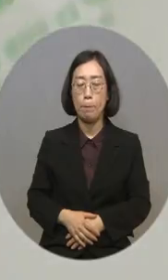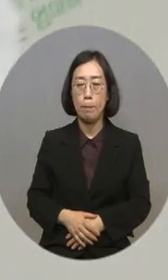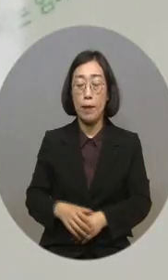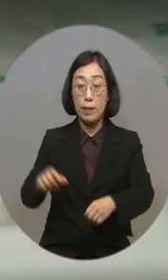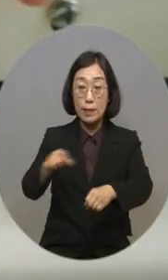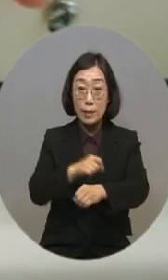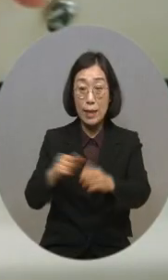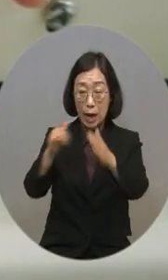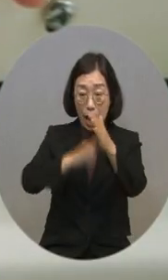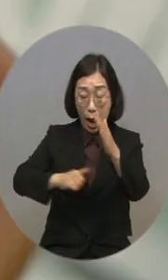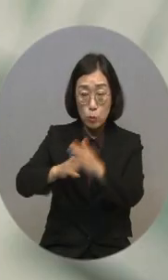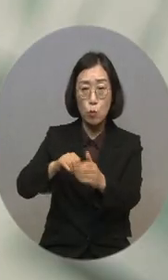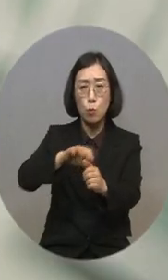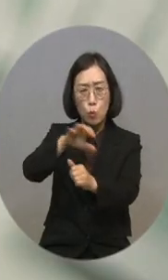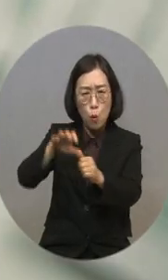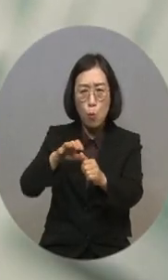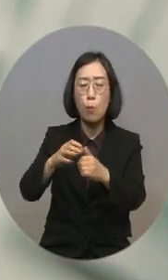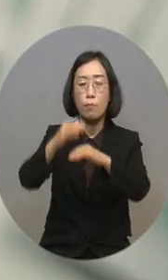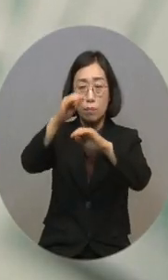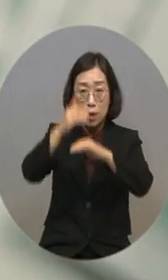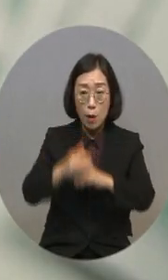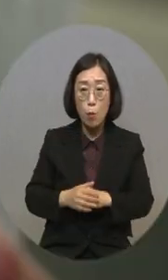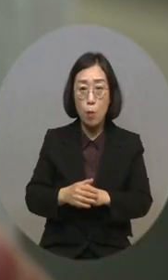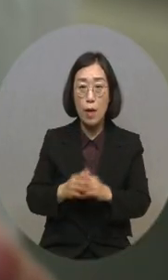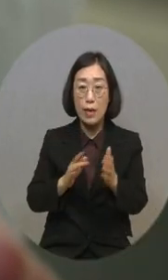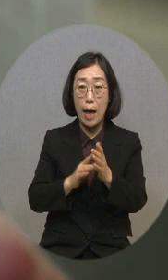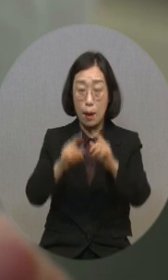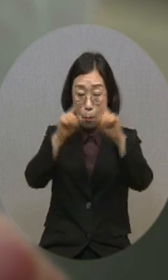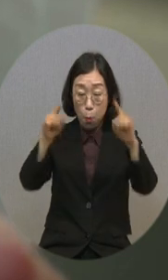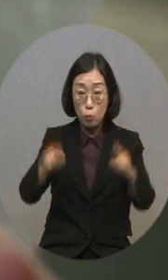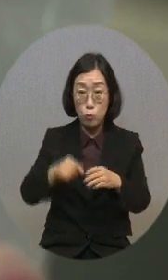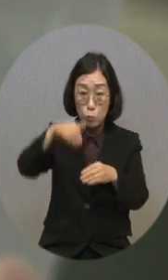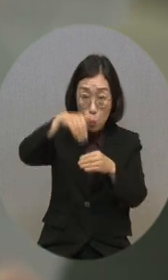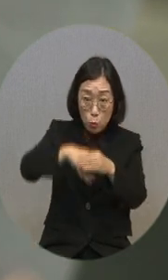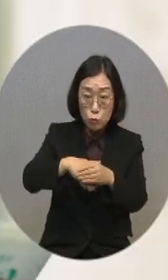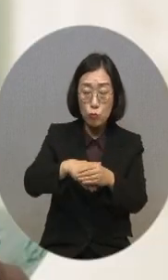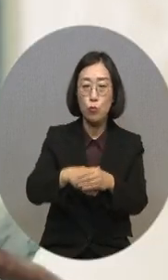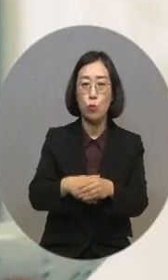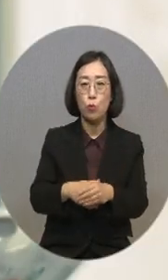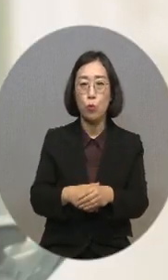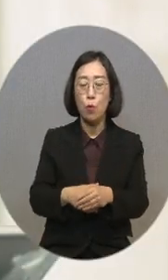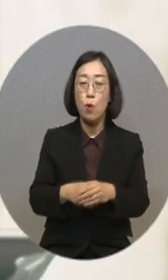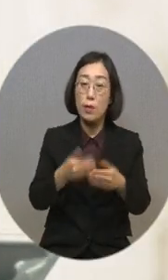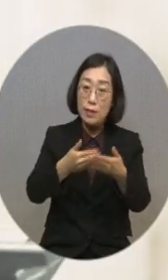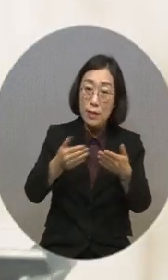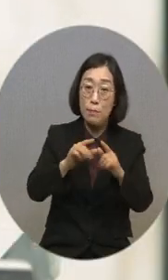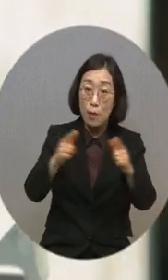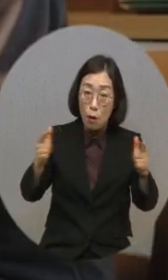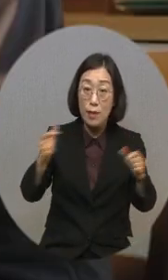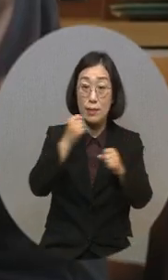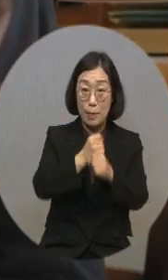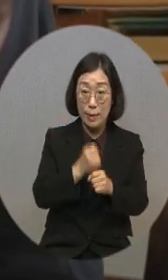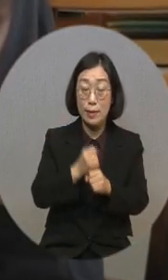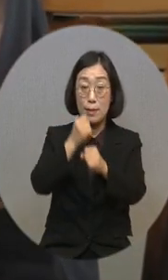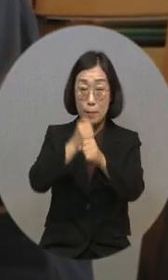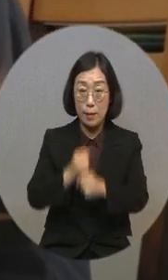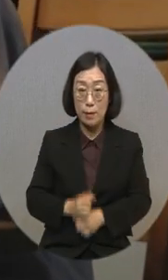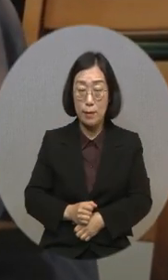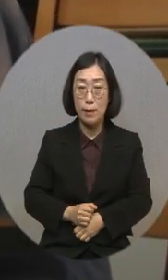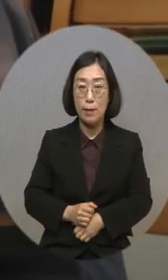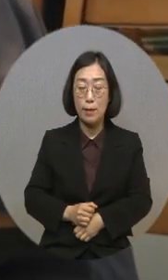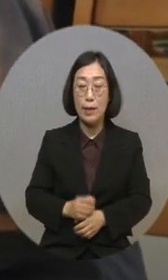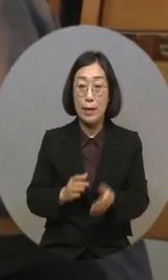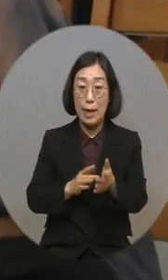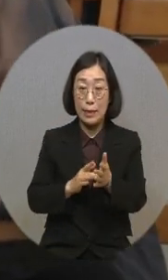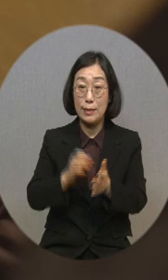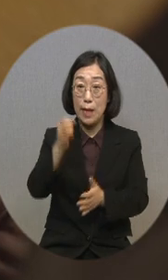특히 가족돌봄 아동의 현실을 담은 돌봄 약봉투 약포지와 안내지, 포스터를 특수 제작했으며